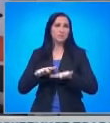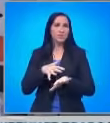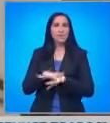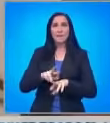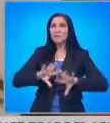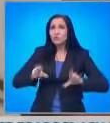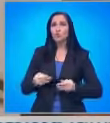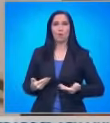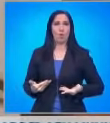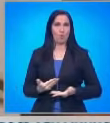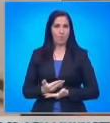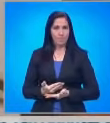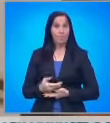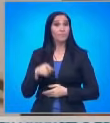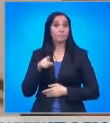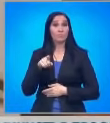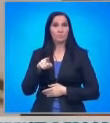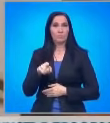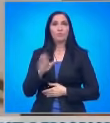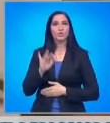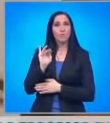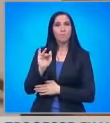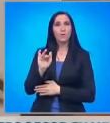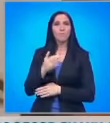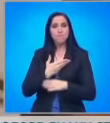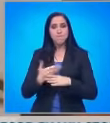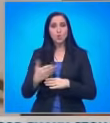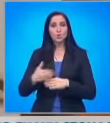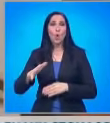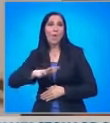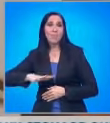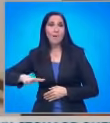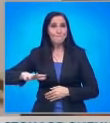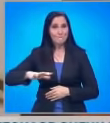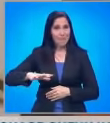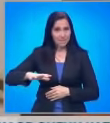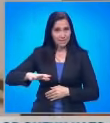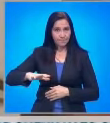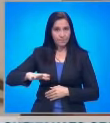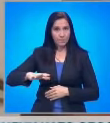необходимо. И там ще бъде постоянна база, която